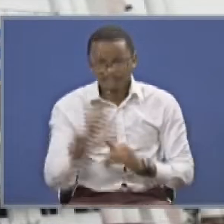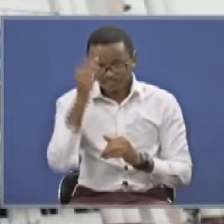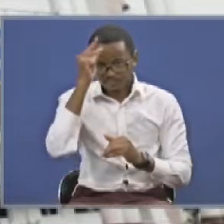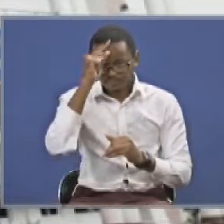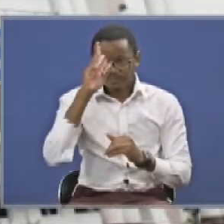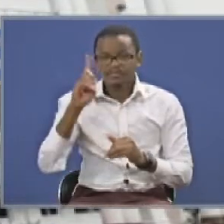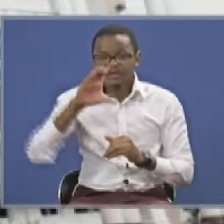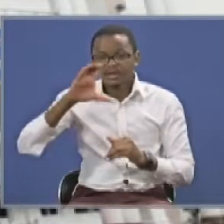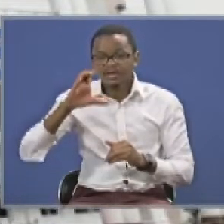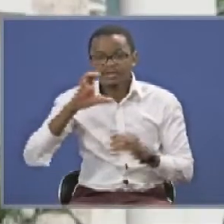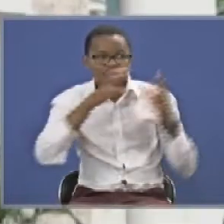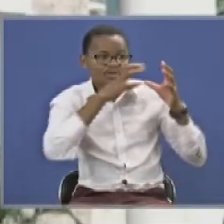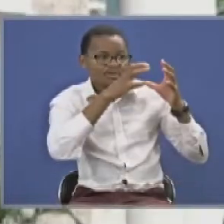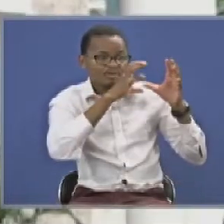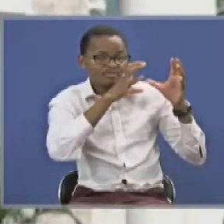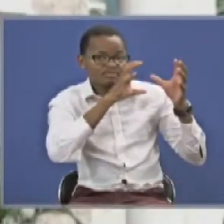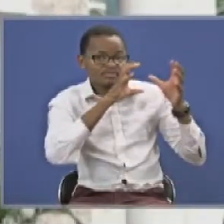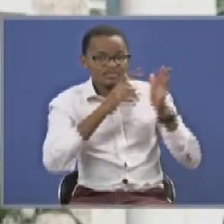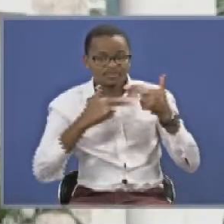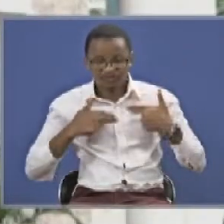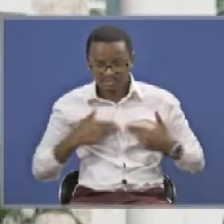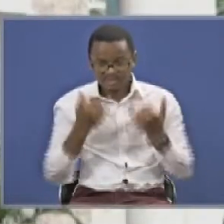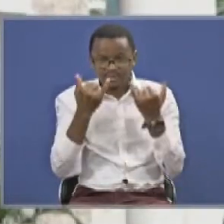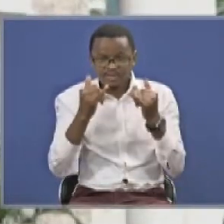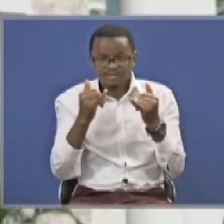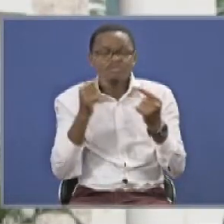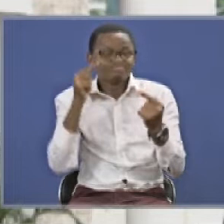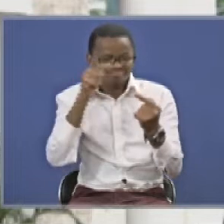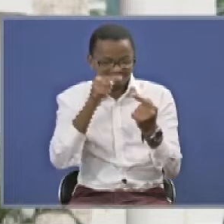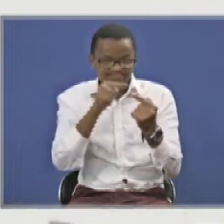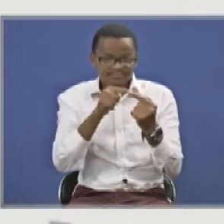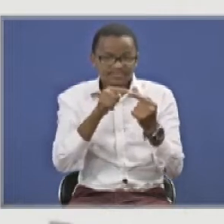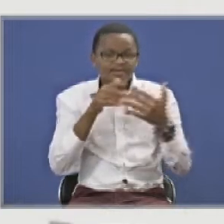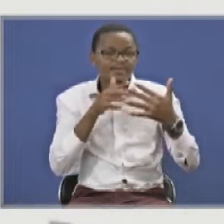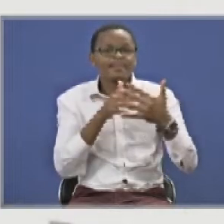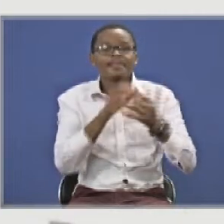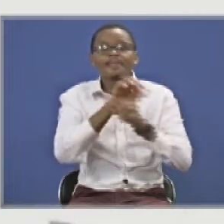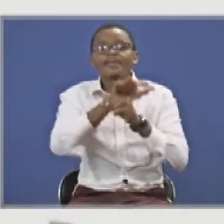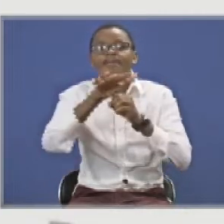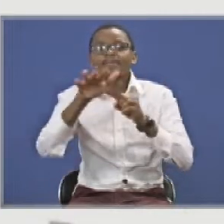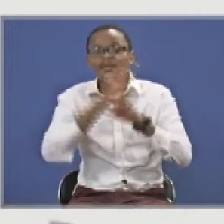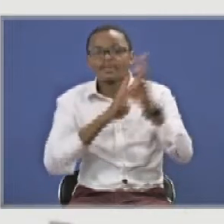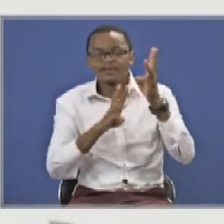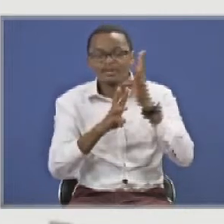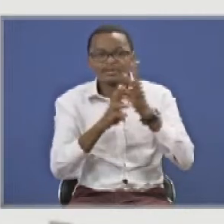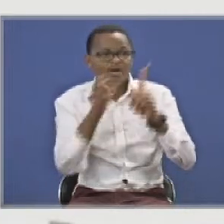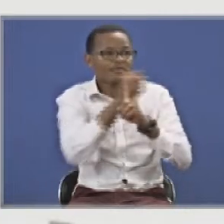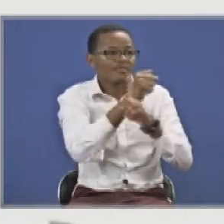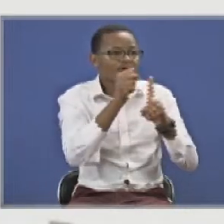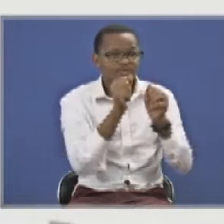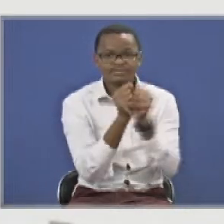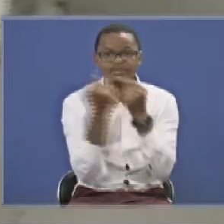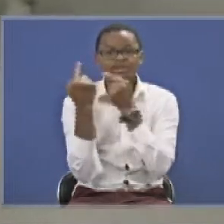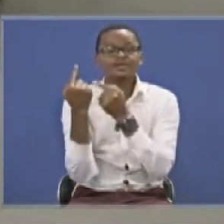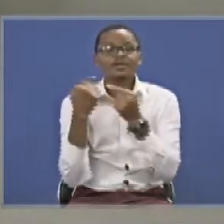Serikali ya kaunti ya Kilifi imezindua kituo cha afya cha kisasa inayolenga kudhibiti virusi vya corona ambavyo dunia nzima inapambana nayo.